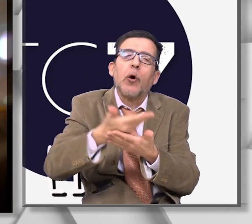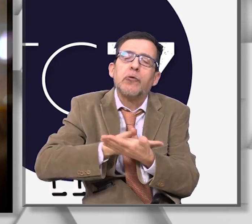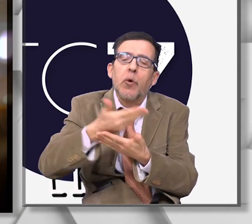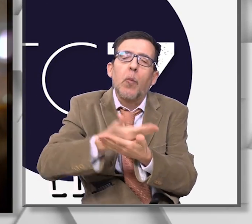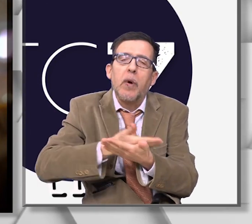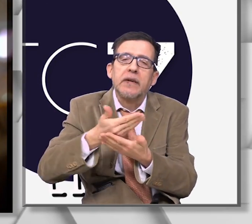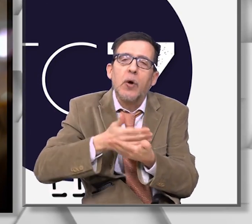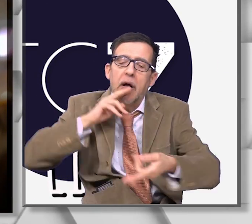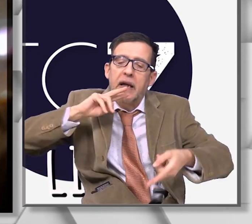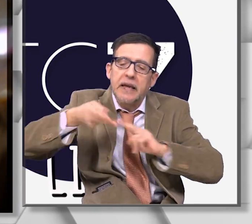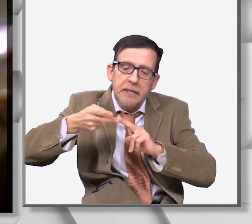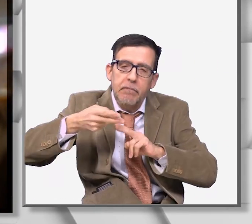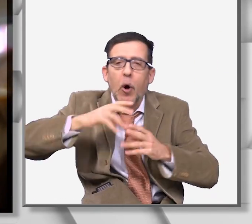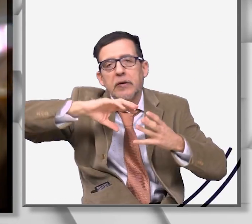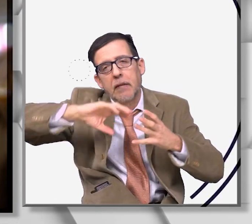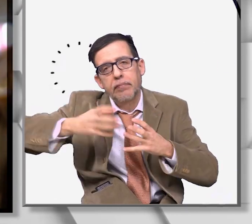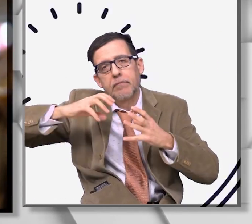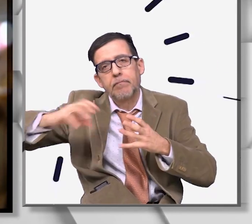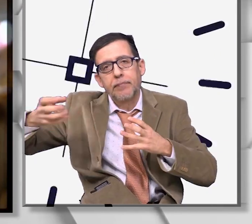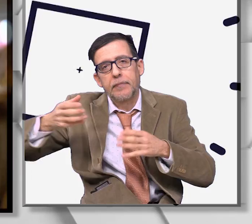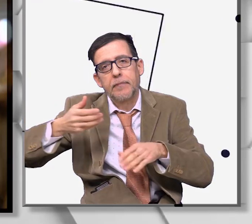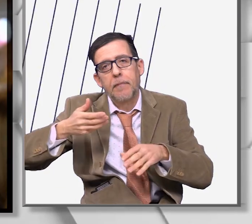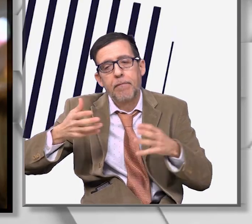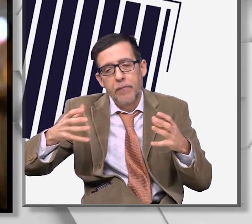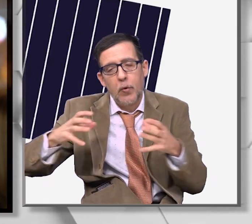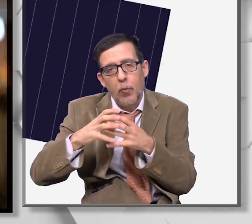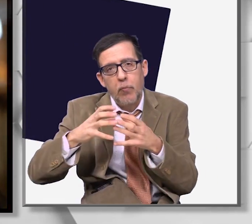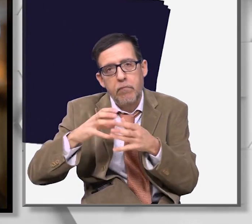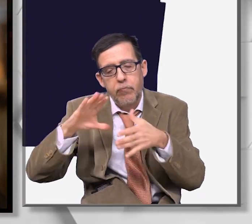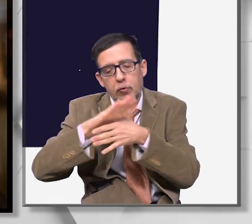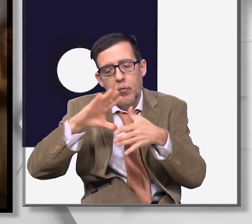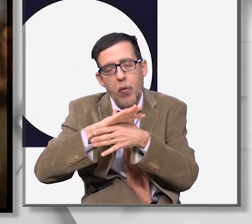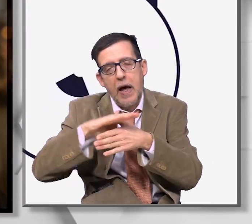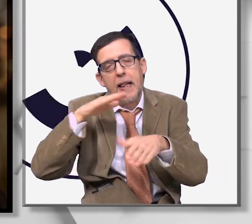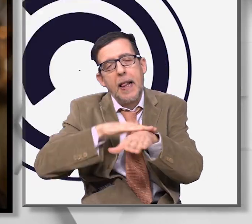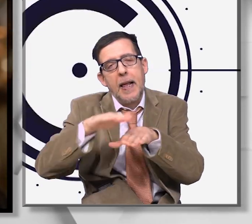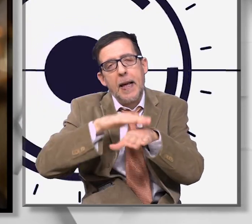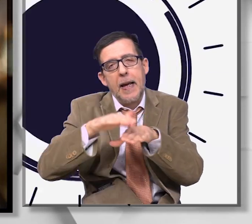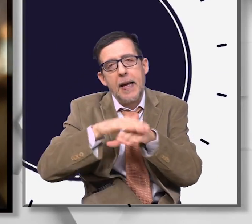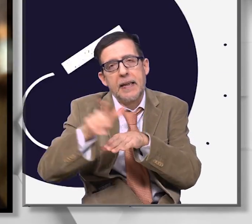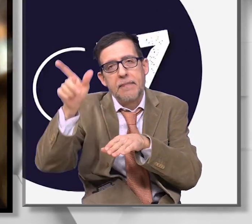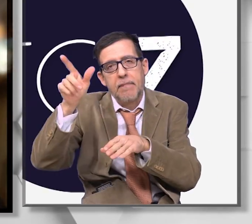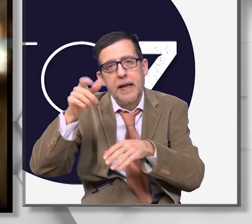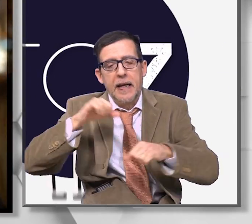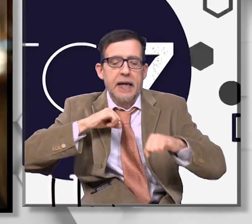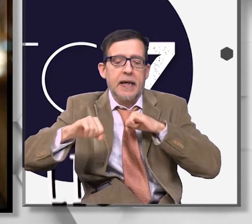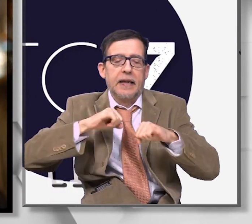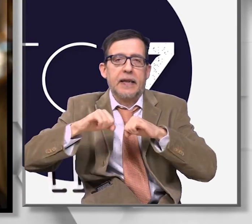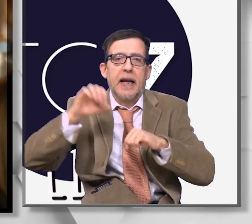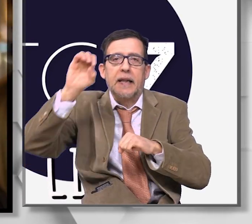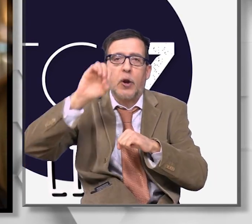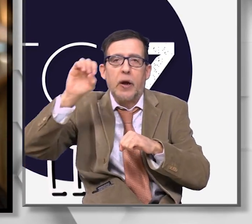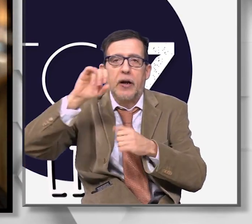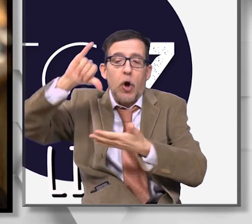risposta multipla lo hanno elaborato un gruppo di esperti coordinati da gerolamo volata direttore regionale del centro studi